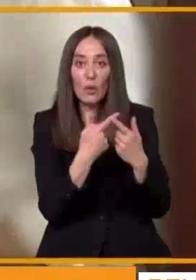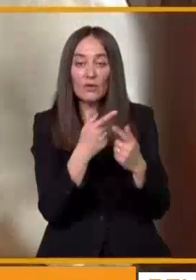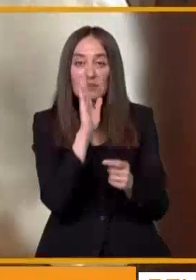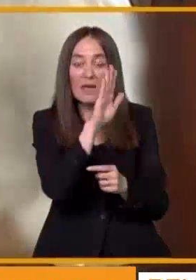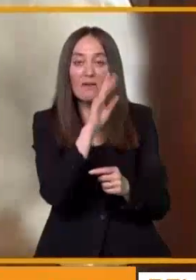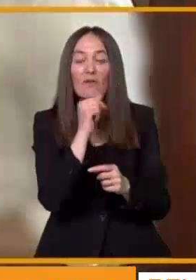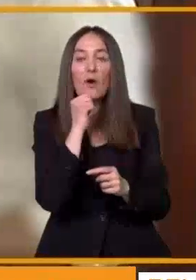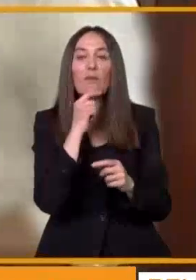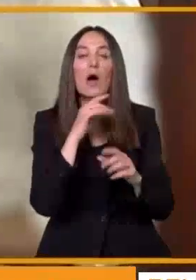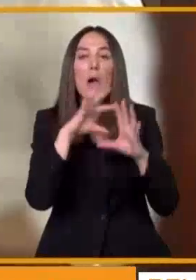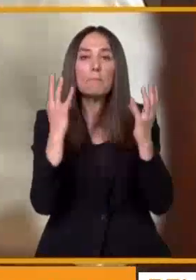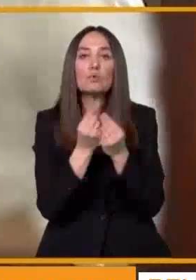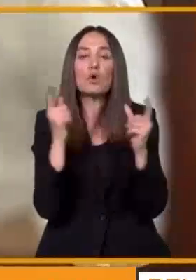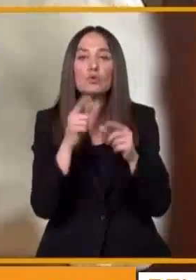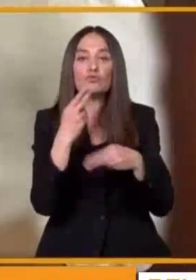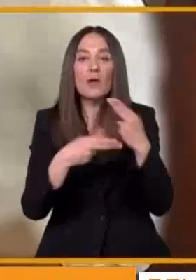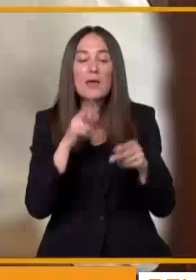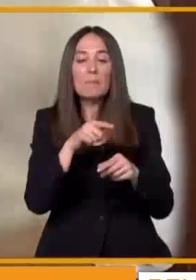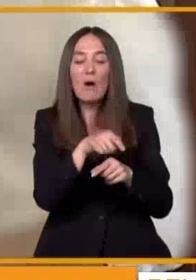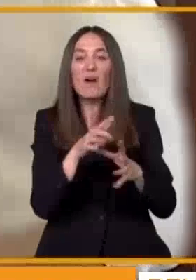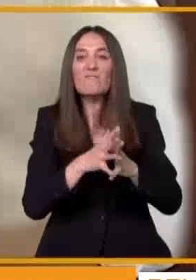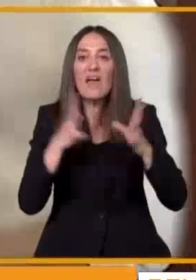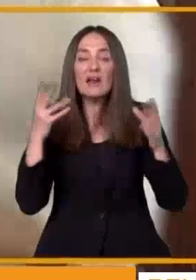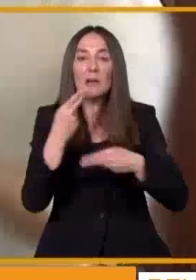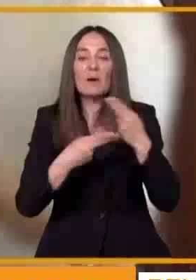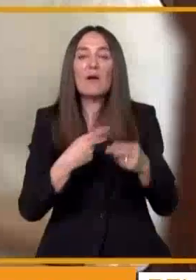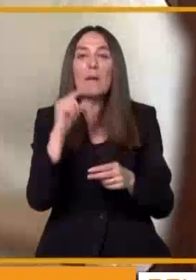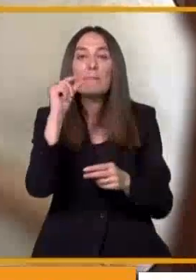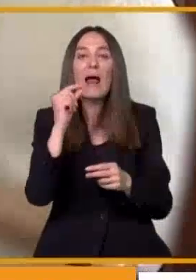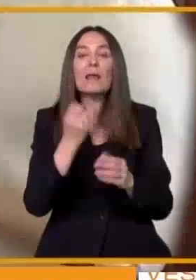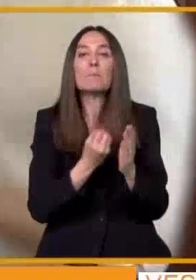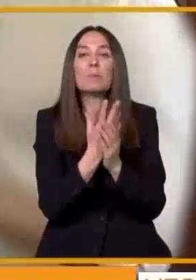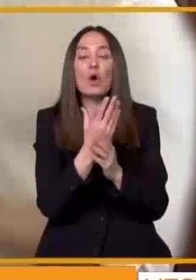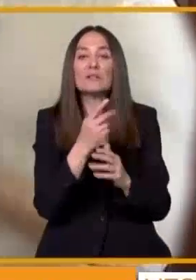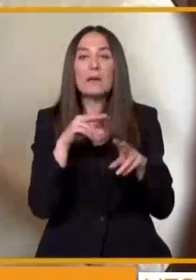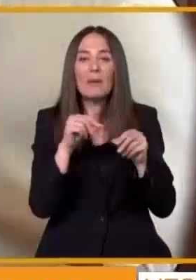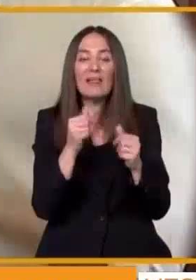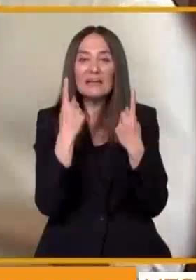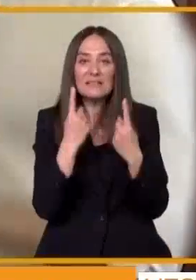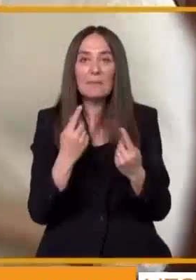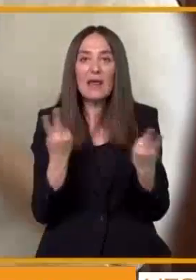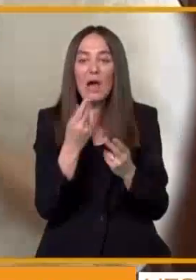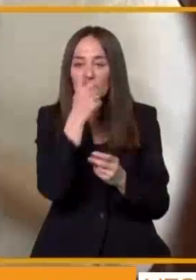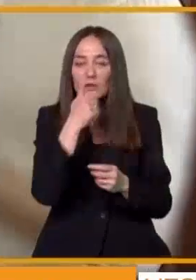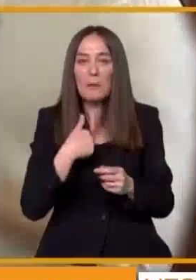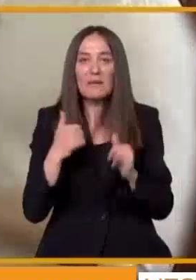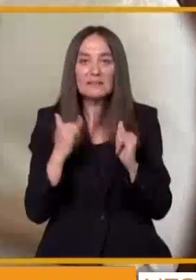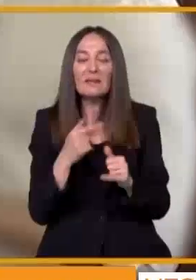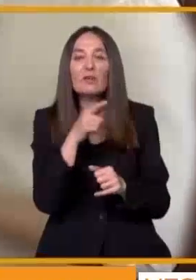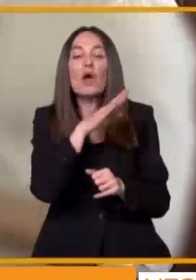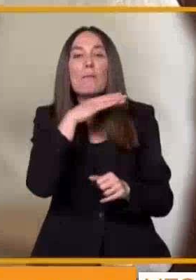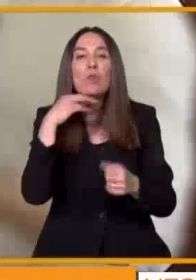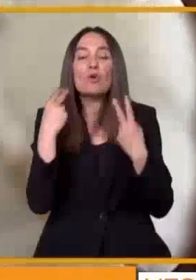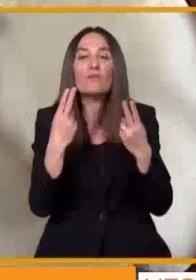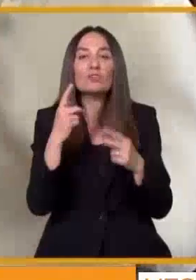BDP, ima ovako masivan program. Zato što je mali broj zemalja tako stabilan i jak kao što smo mi sada. I to je veoma važno, građani to